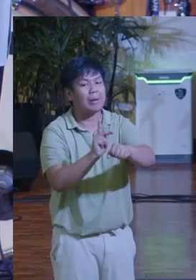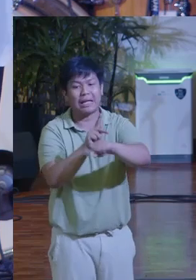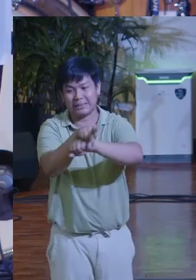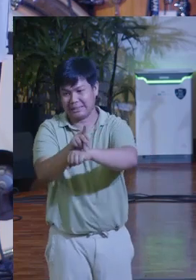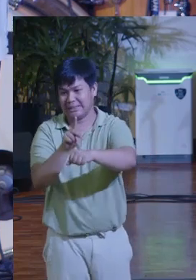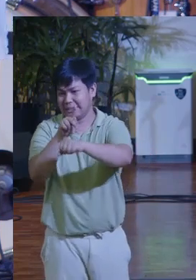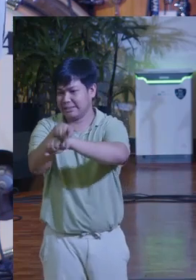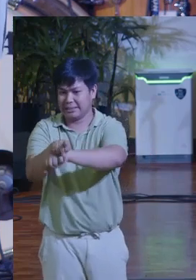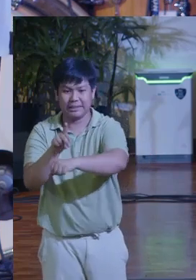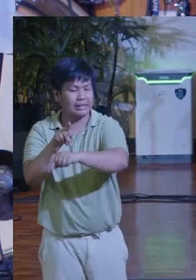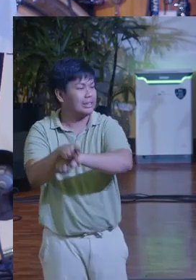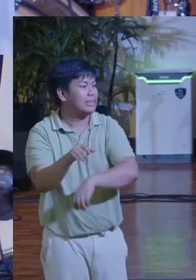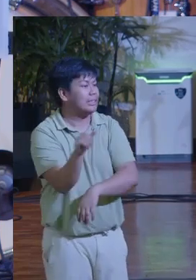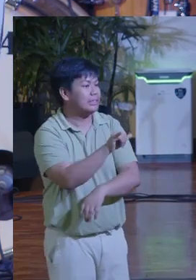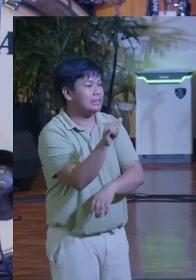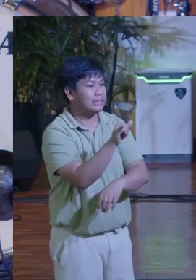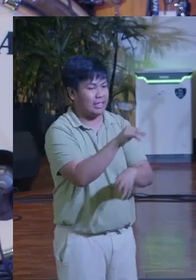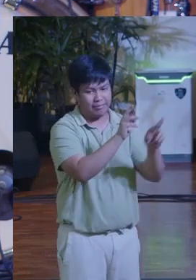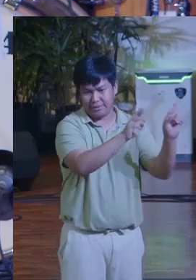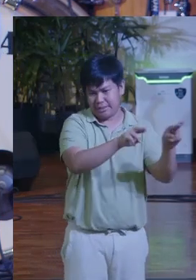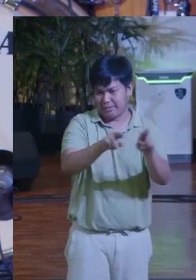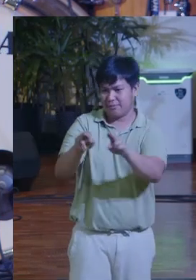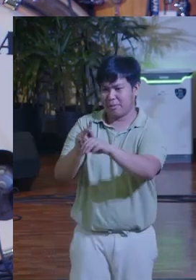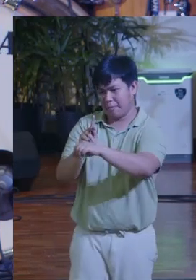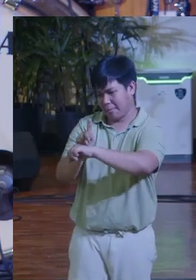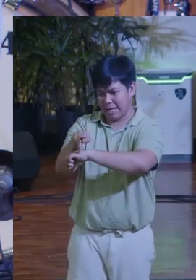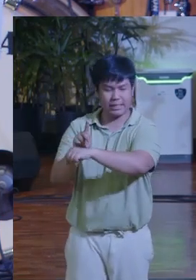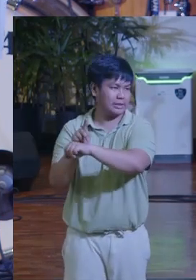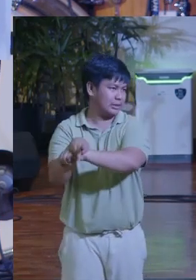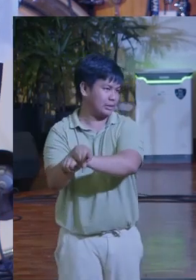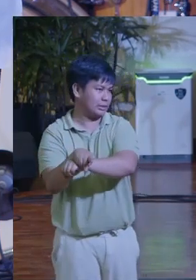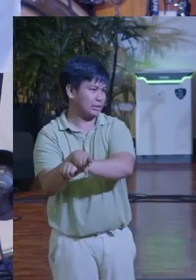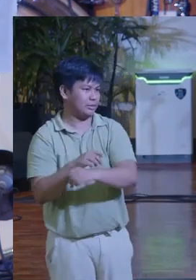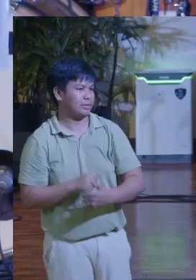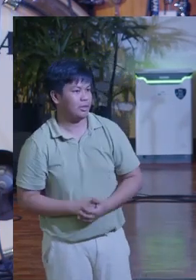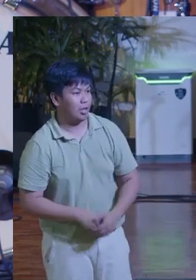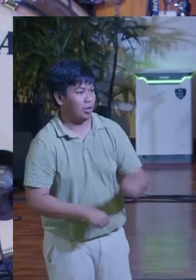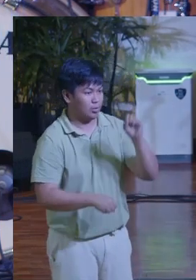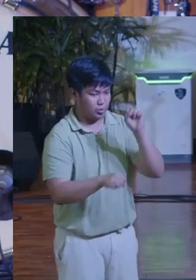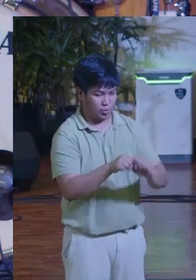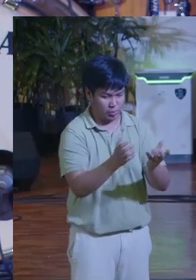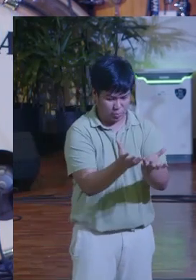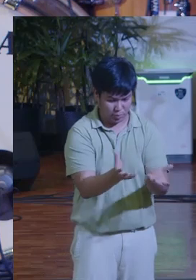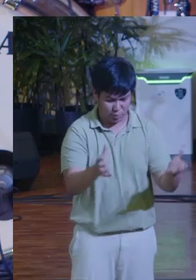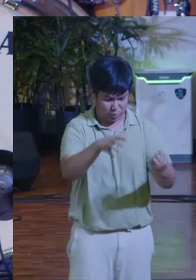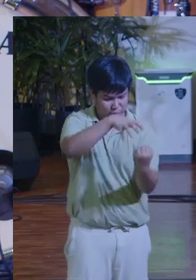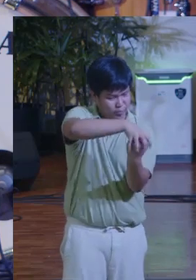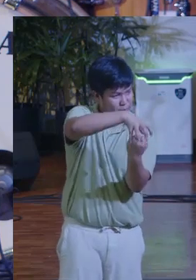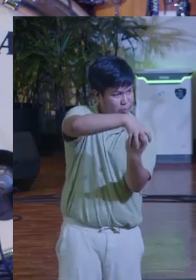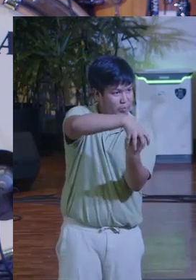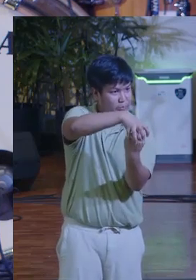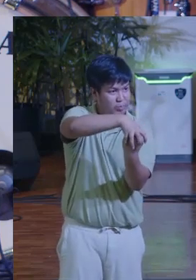na nasa side ng Nile. So gumawa siya ng basket